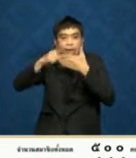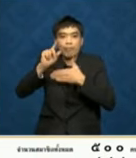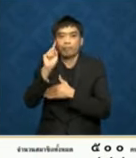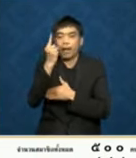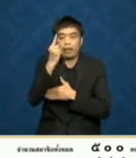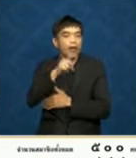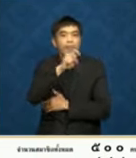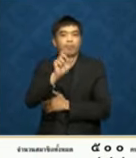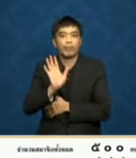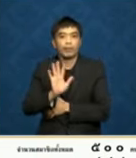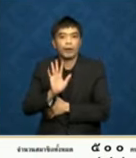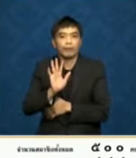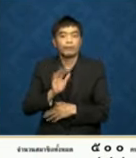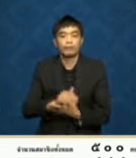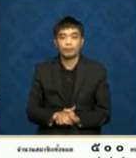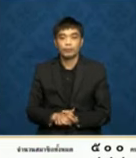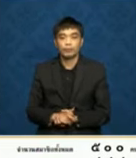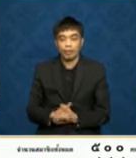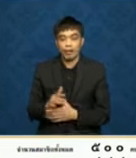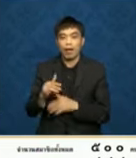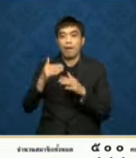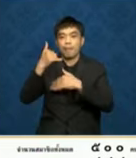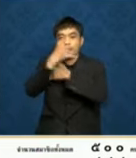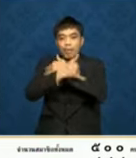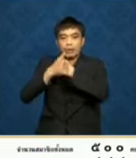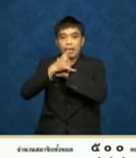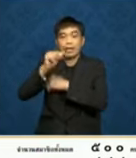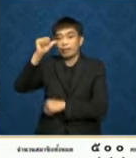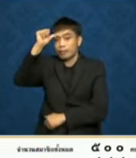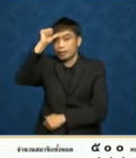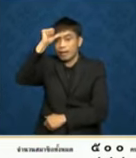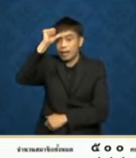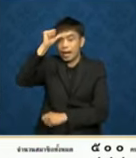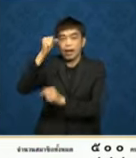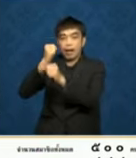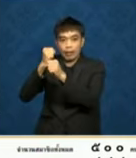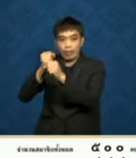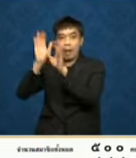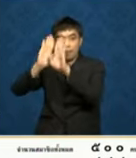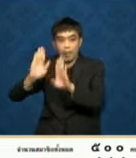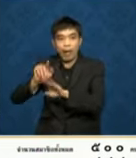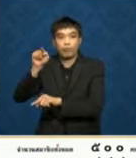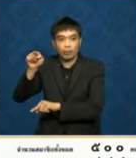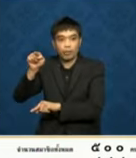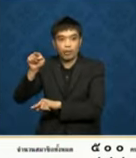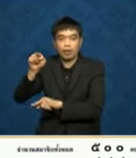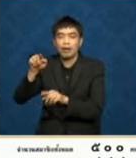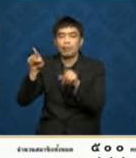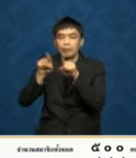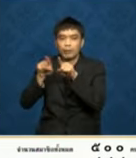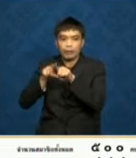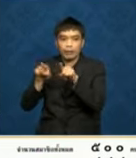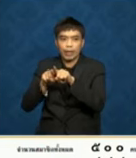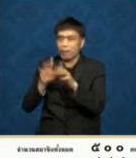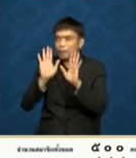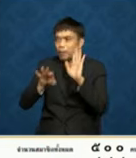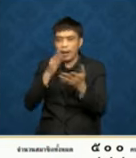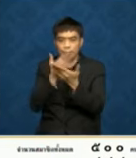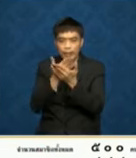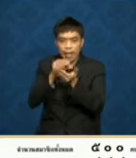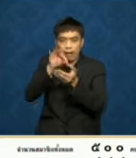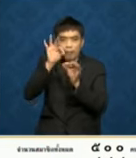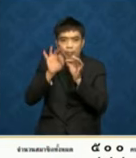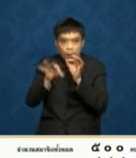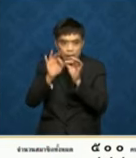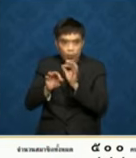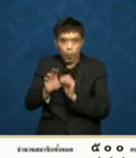ชได้เช่นกันทปเทศอดก็มีการประเมินครวาการทำ Open Sourceบบนี้จะทำใหประหยดงบประมาได้ถึง 34,000 ลานบ